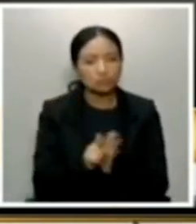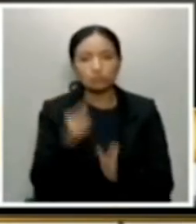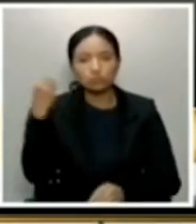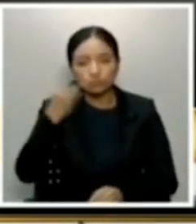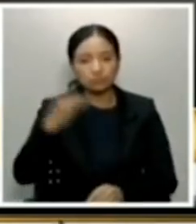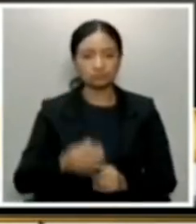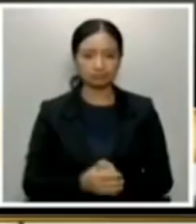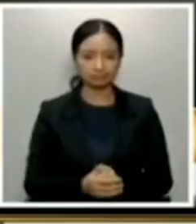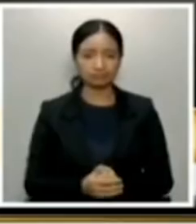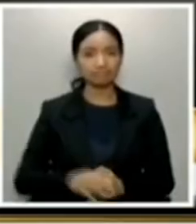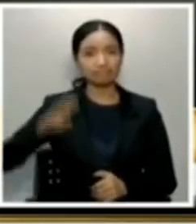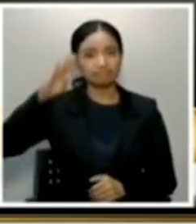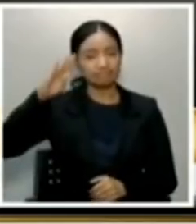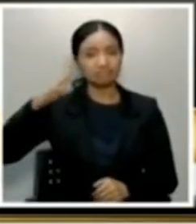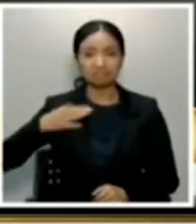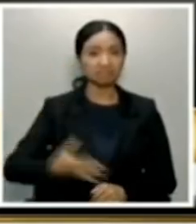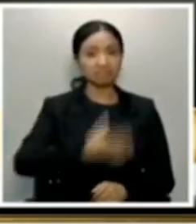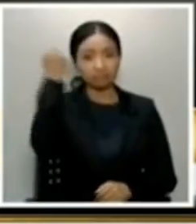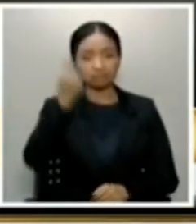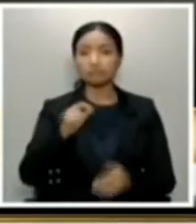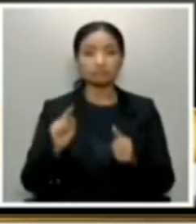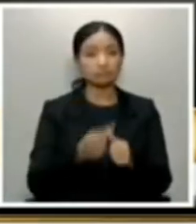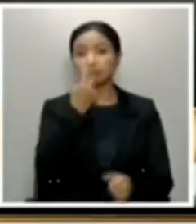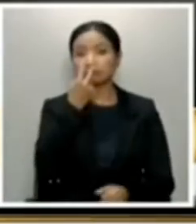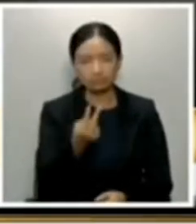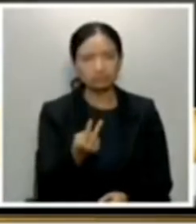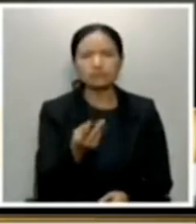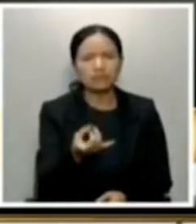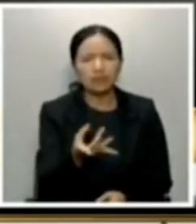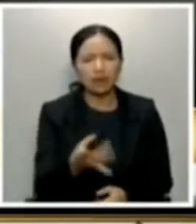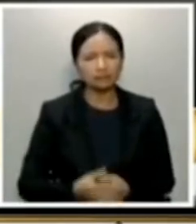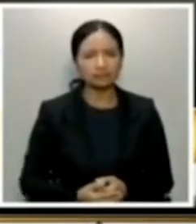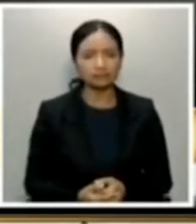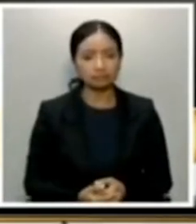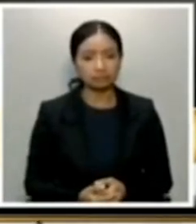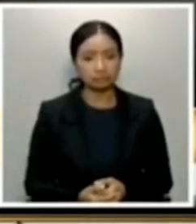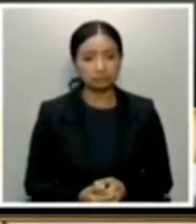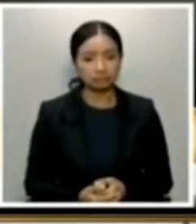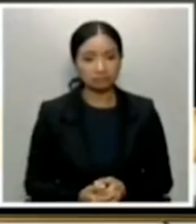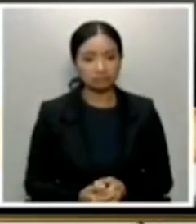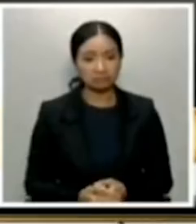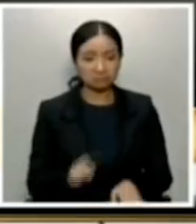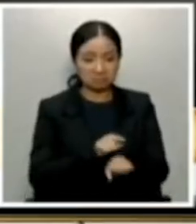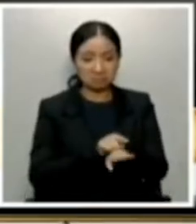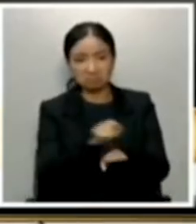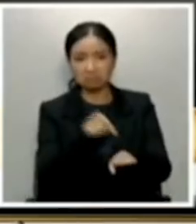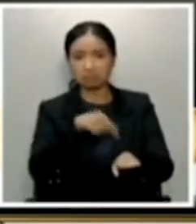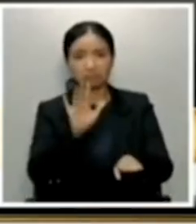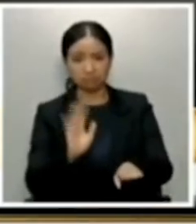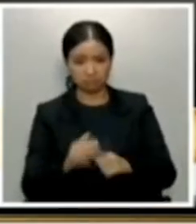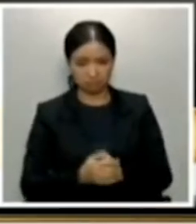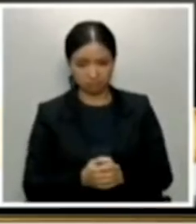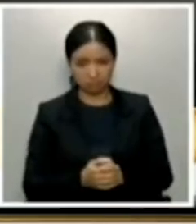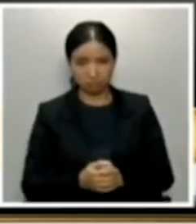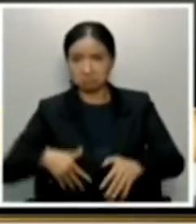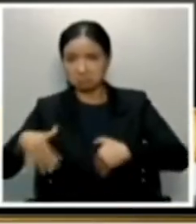ารสิ่งแรกที่ท่านจะเห็นคืออะไรไม่ใช่รถถังนะคะประชาชนทั้งประเทศไม่ได้เห็น